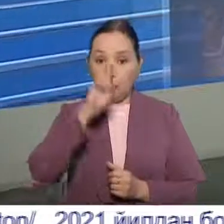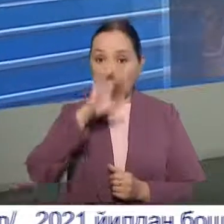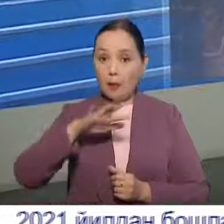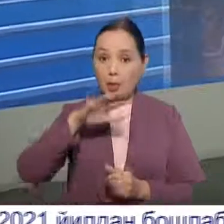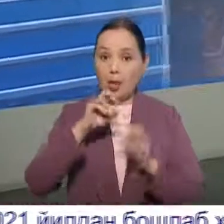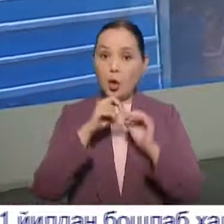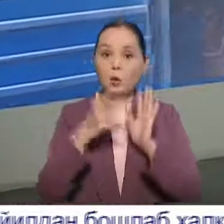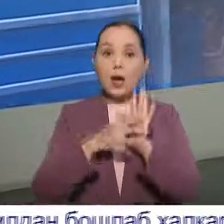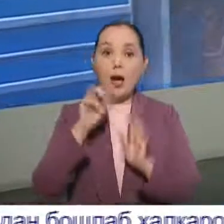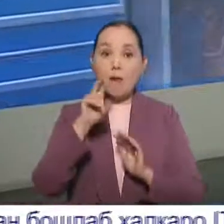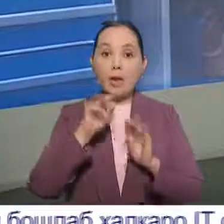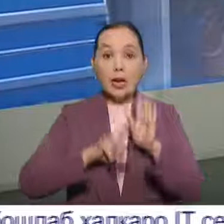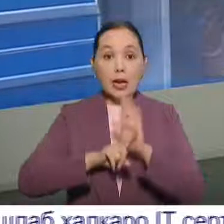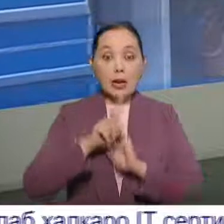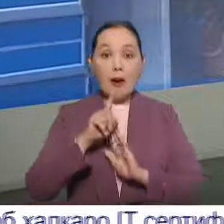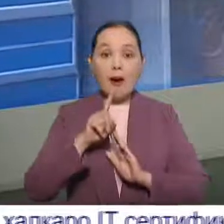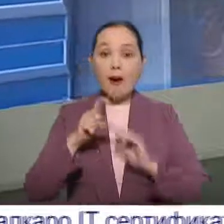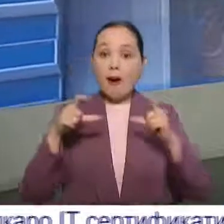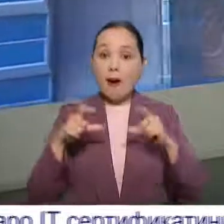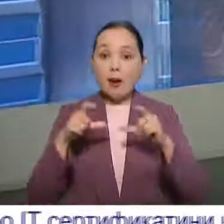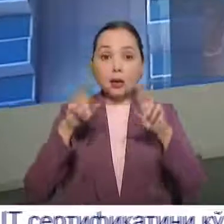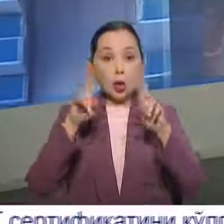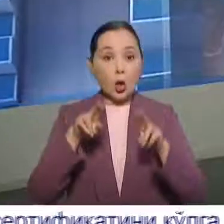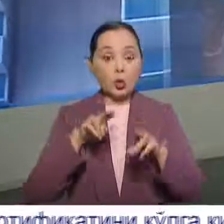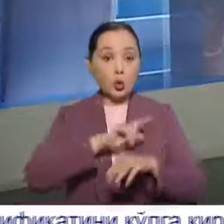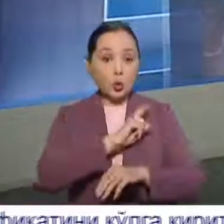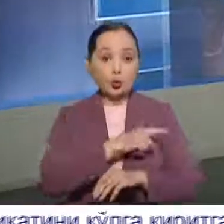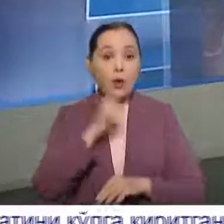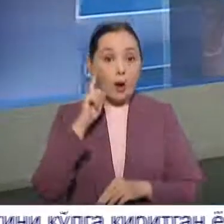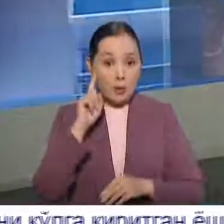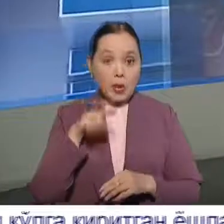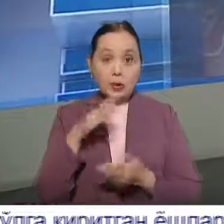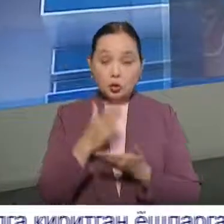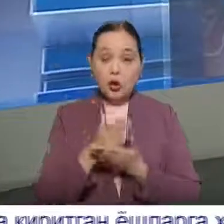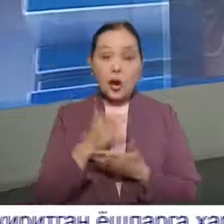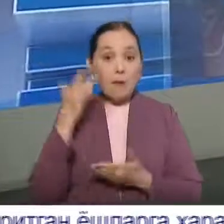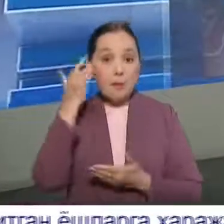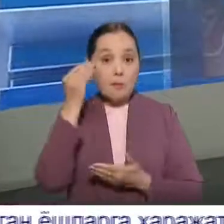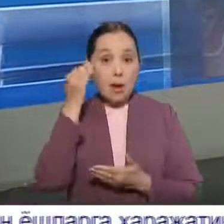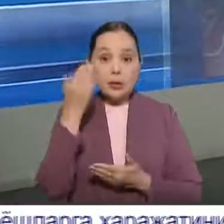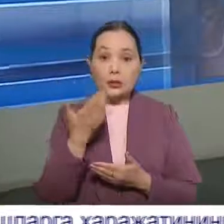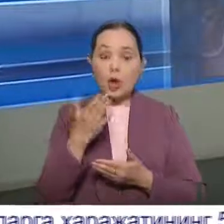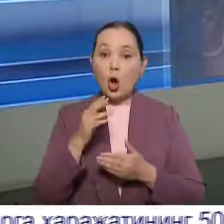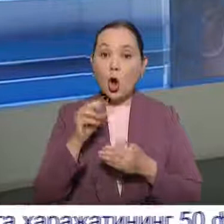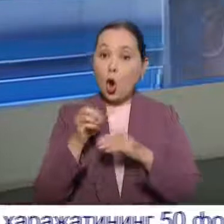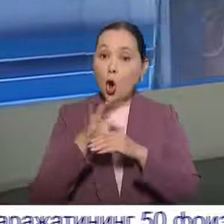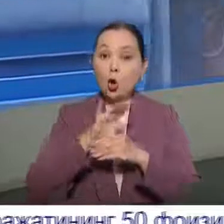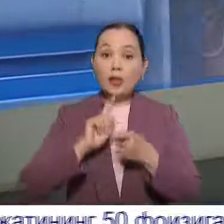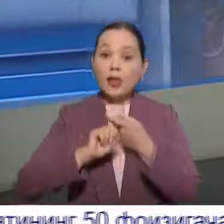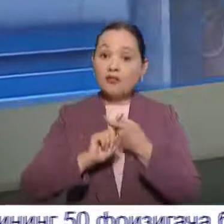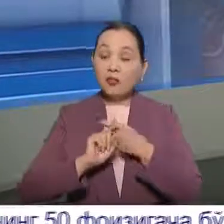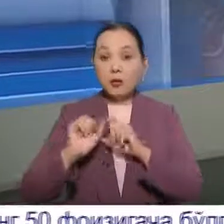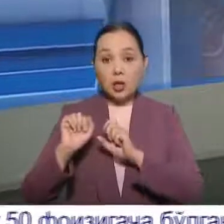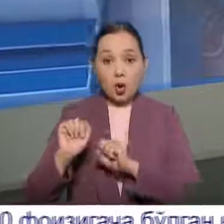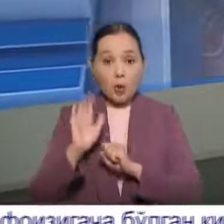Mamlakatimizda 18-apreldan boshlab karantin qoidalari kuchaytirilganidan xabaringiz bor. Maqsad yurtdoshlarimizni koronavirus infeksiyasidan